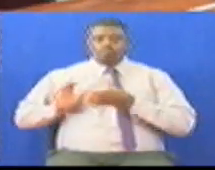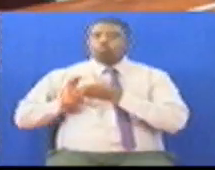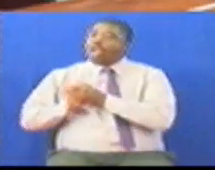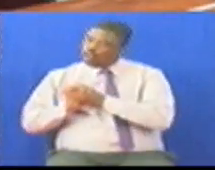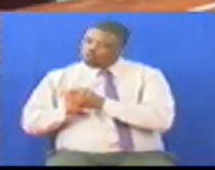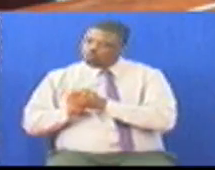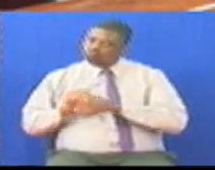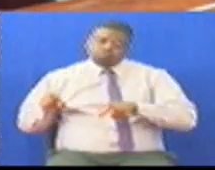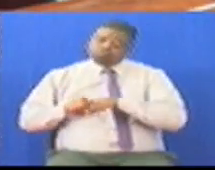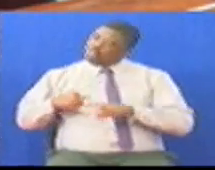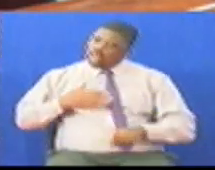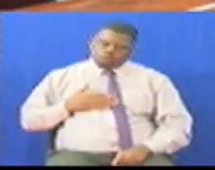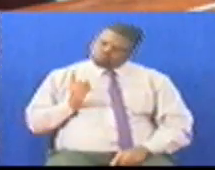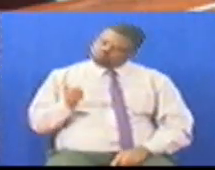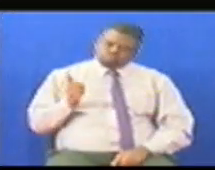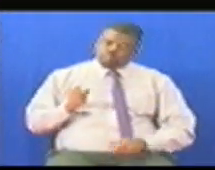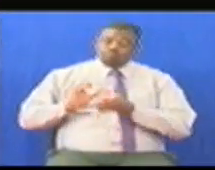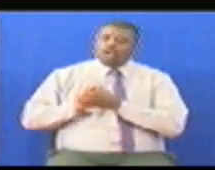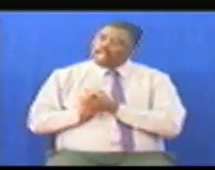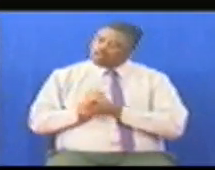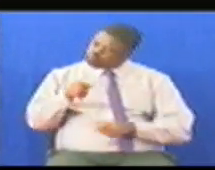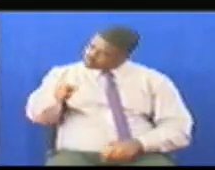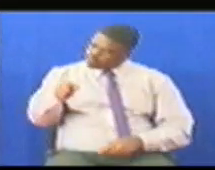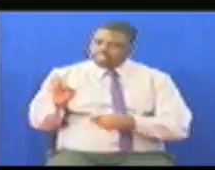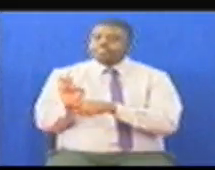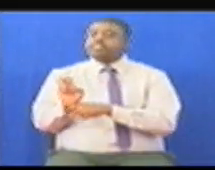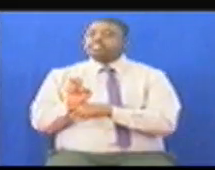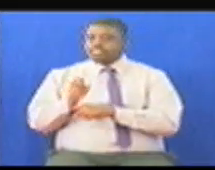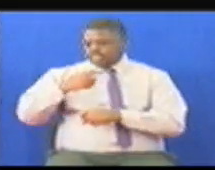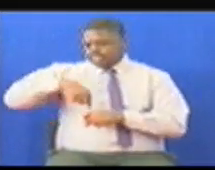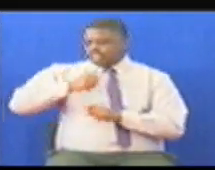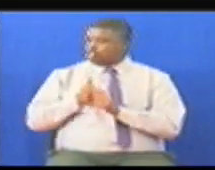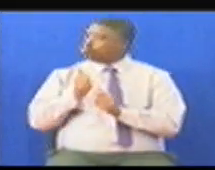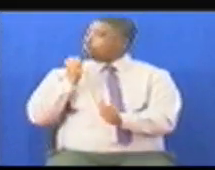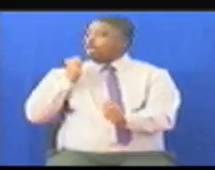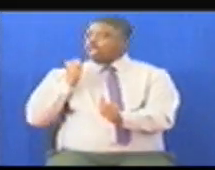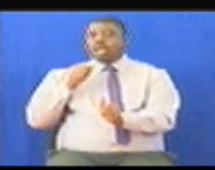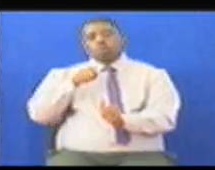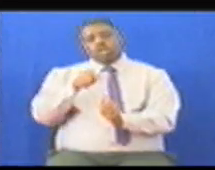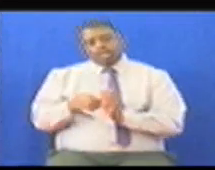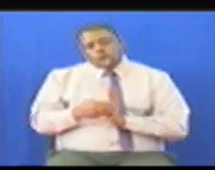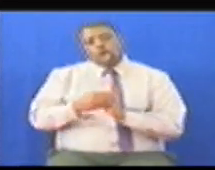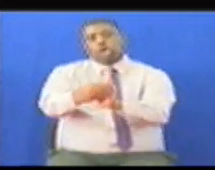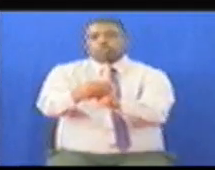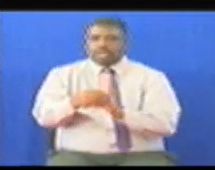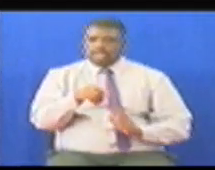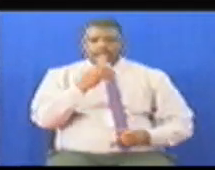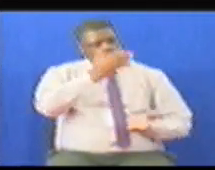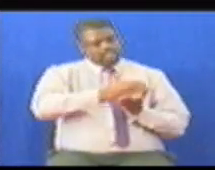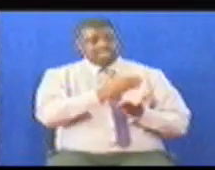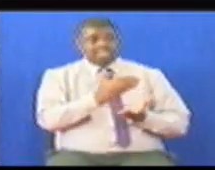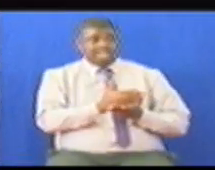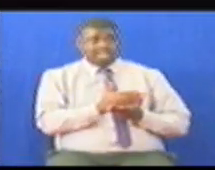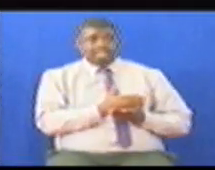ndugu yangu uko mikononi mwako. Wewe ndio utakayetuongoza na sisi tuko nyuma yako kuhakikisha